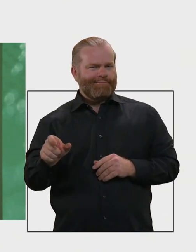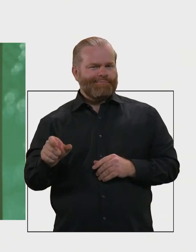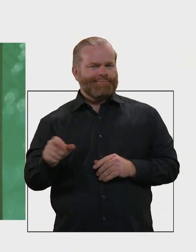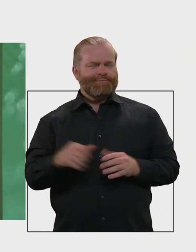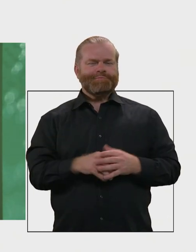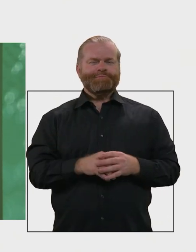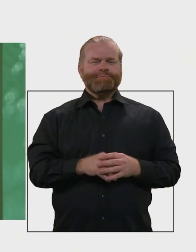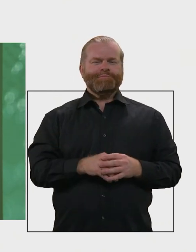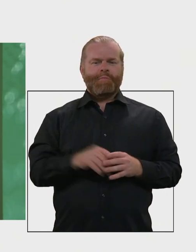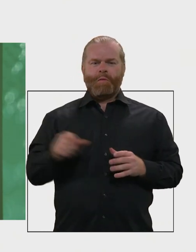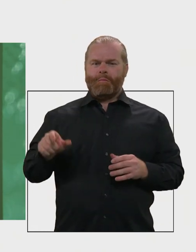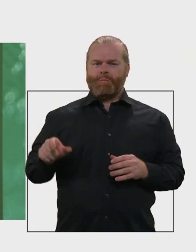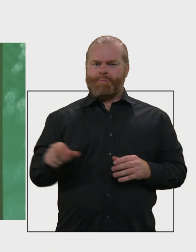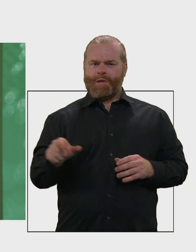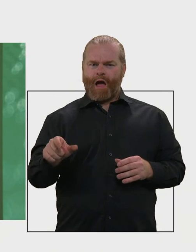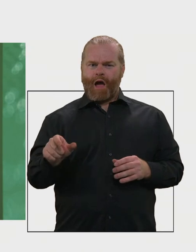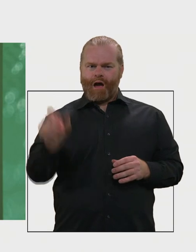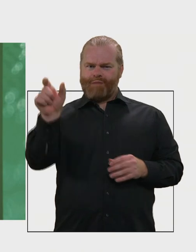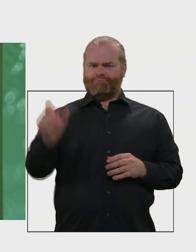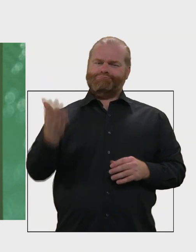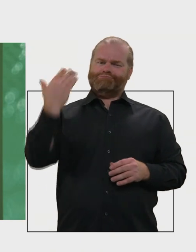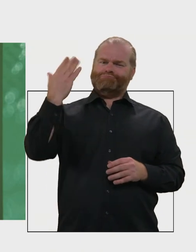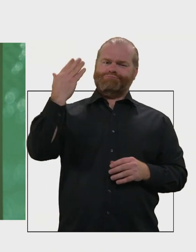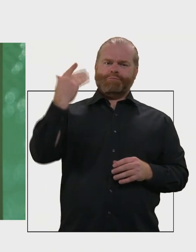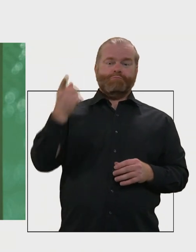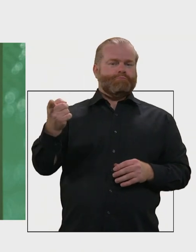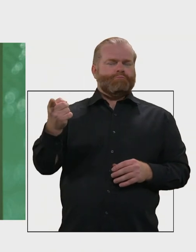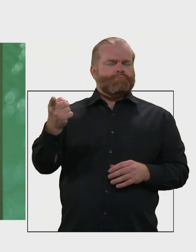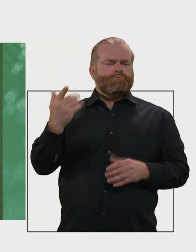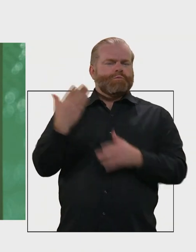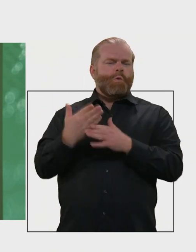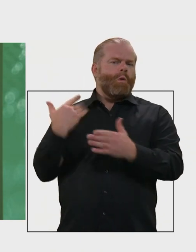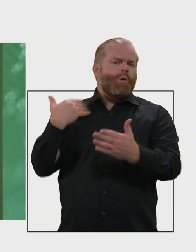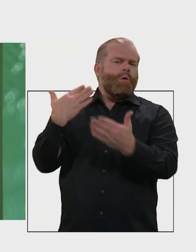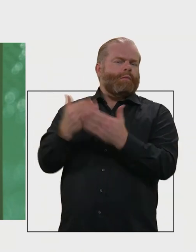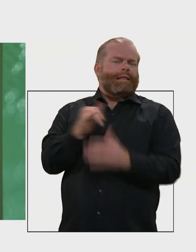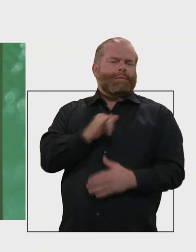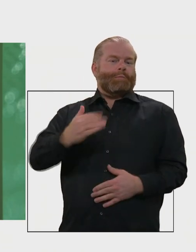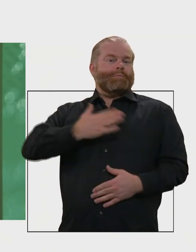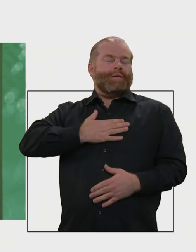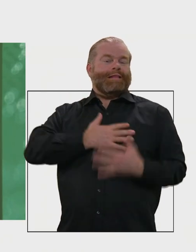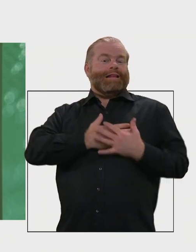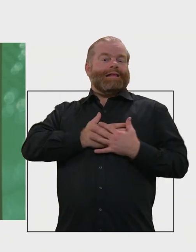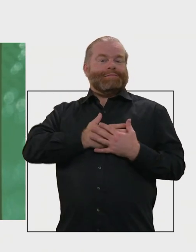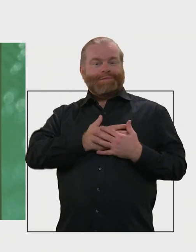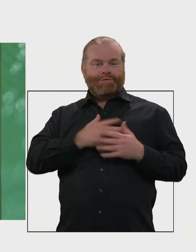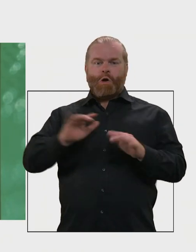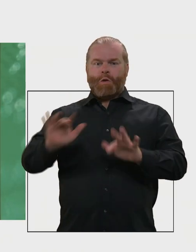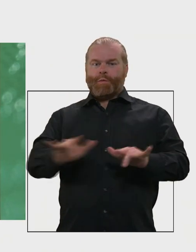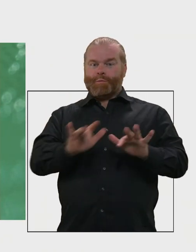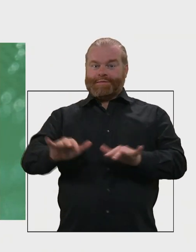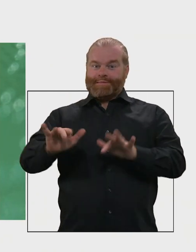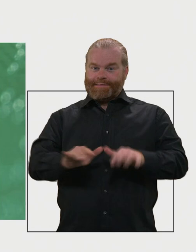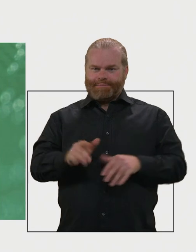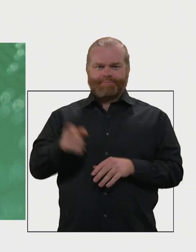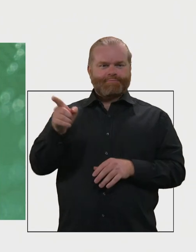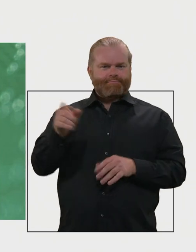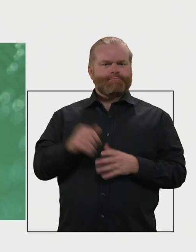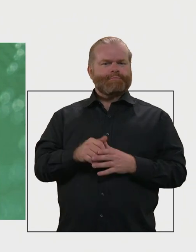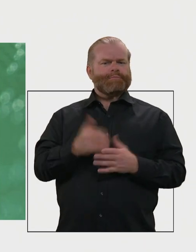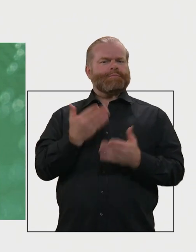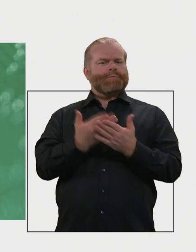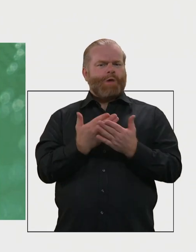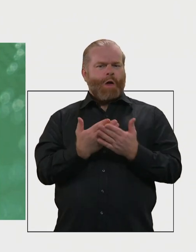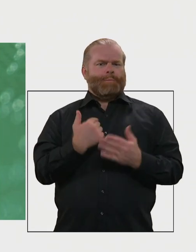mein Lieblingskomponist gewesen und der meines Vaters. Deswegen ist es bei mir jetzt gerade in den Ohren ganz besonders angekommen.